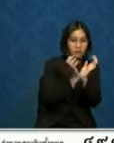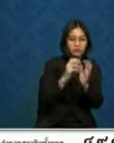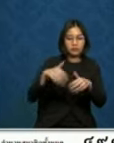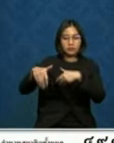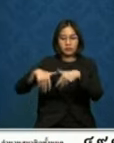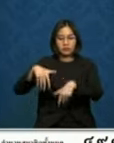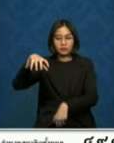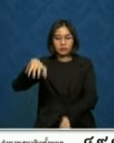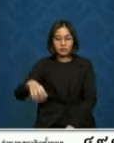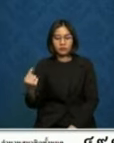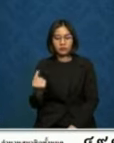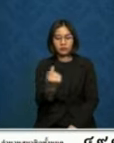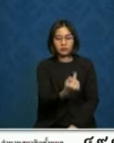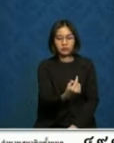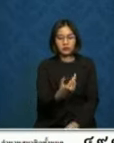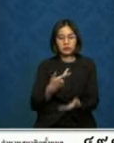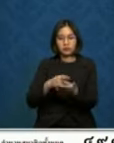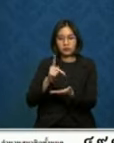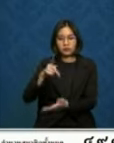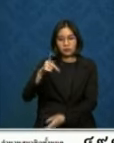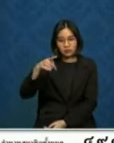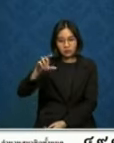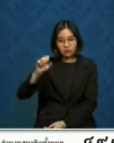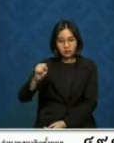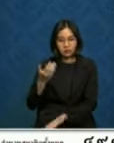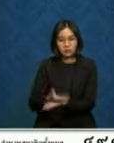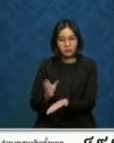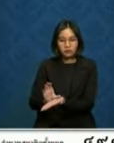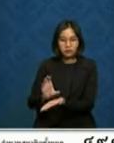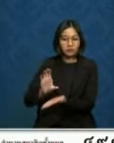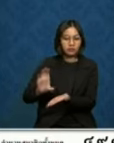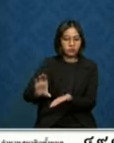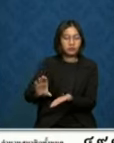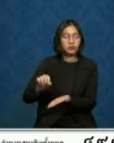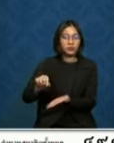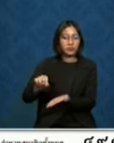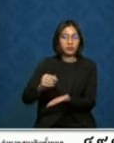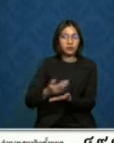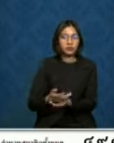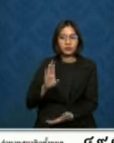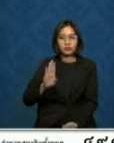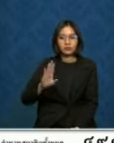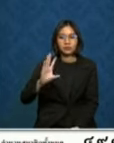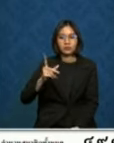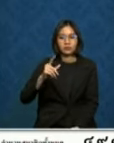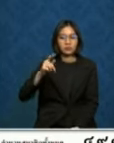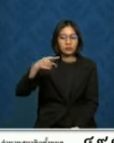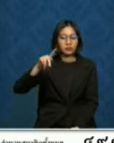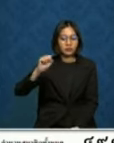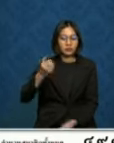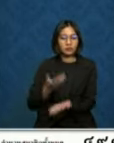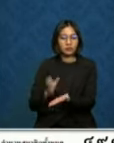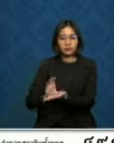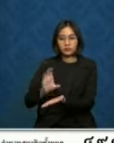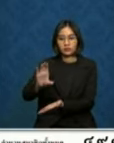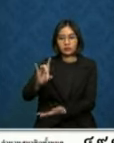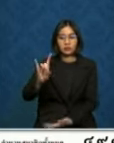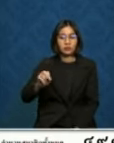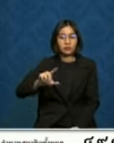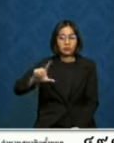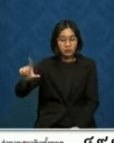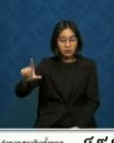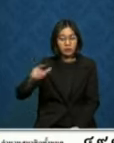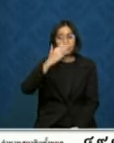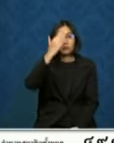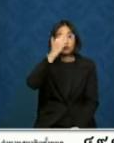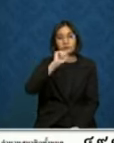บที่ปปส.ครับให้งบกองบัญชาการตำรวจปราบปรามยาเสพติดหรือบช.ปส.งบประมาณกว่า80ล้านบาท